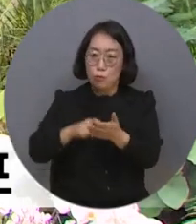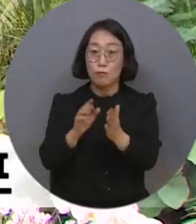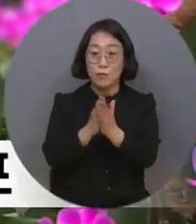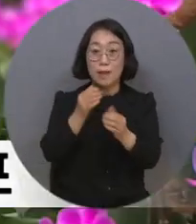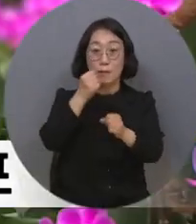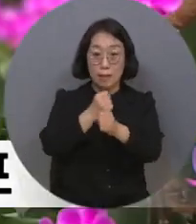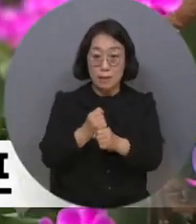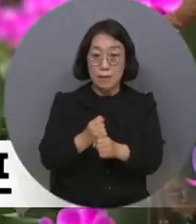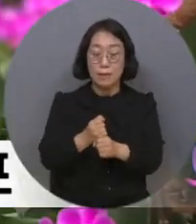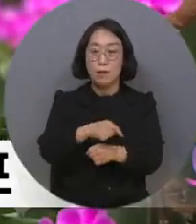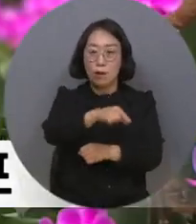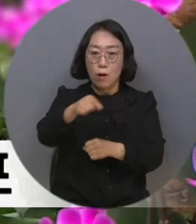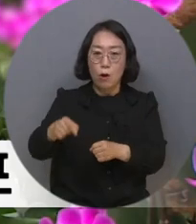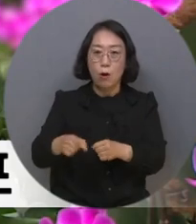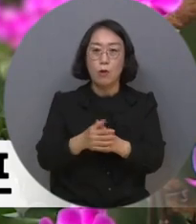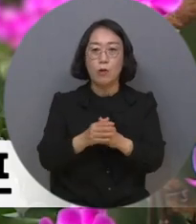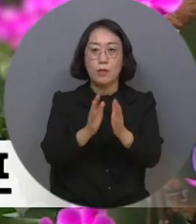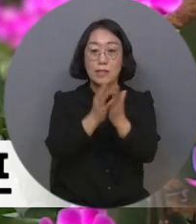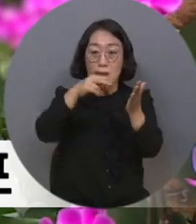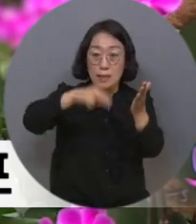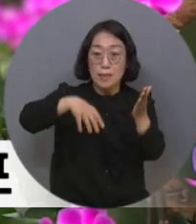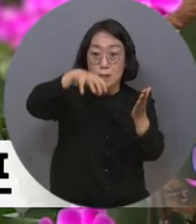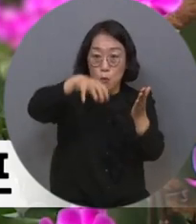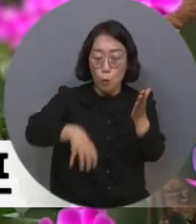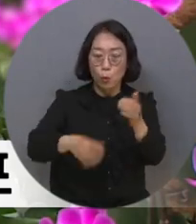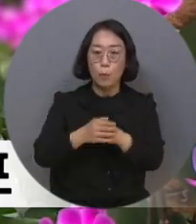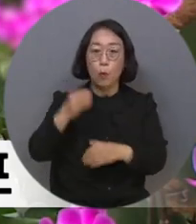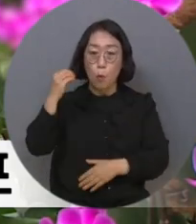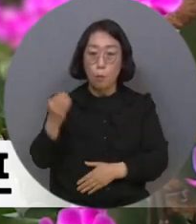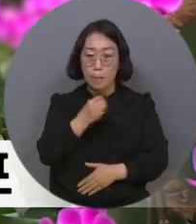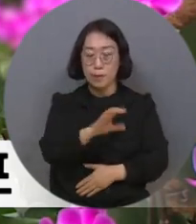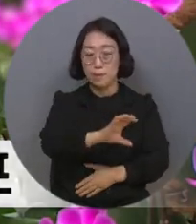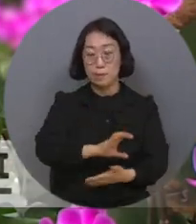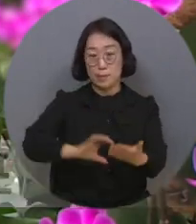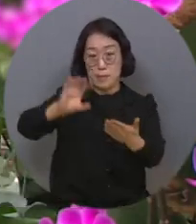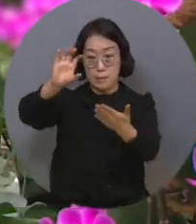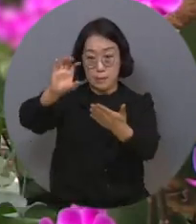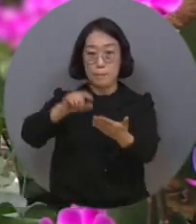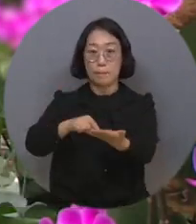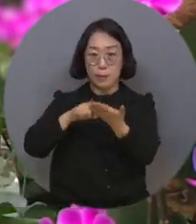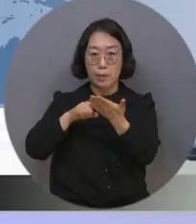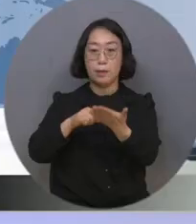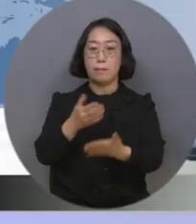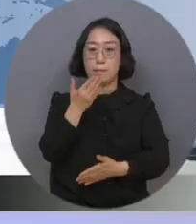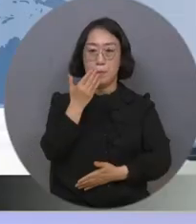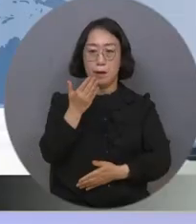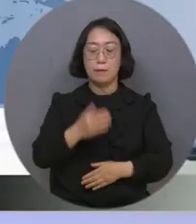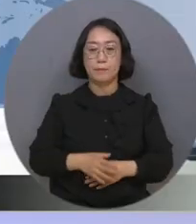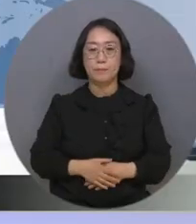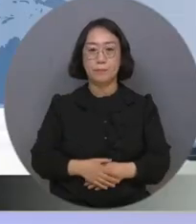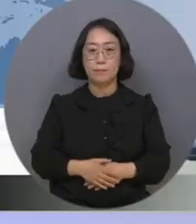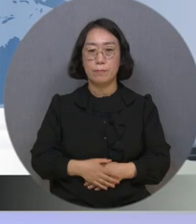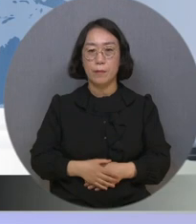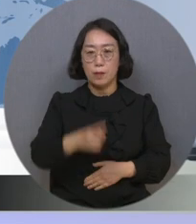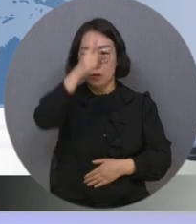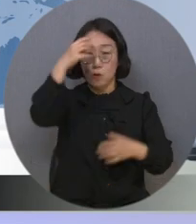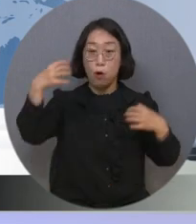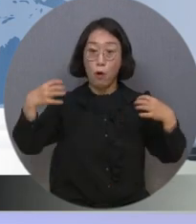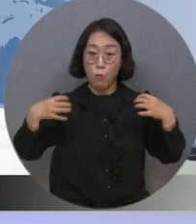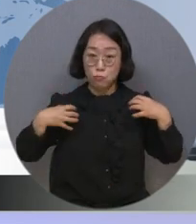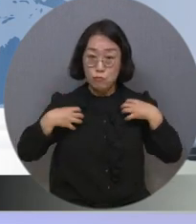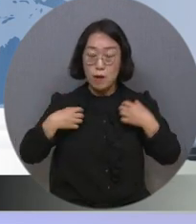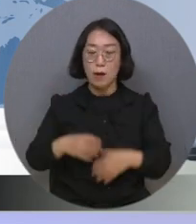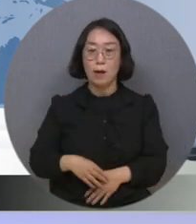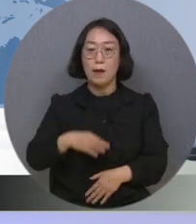개발해 공공도서관 등과 국립생태원 누리집을 통해 보급하고 있습니다. 정부가 내년 만